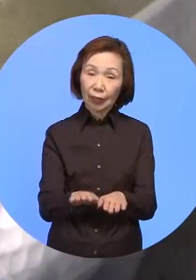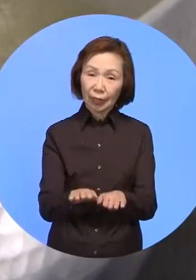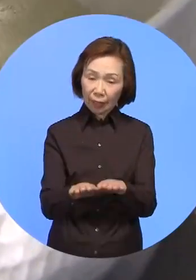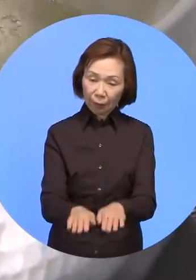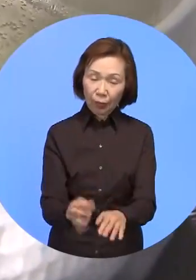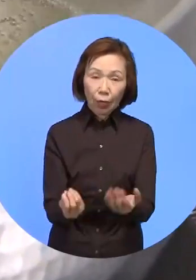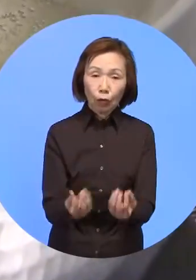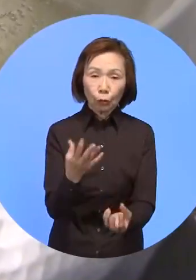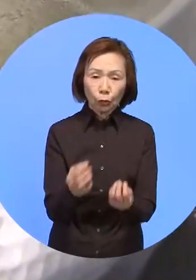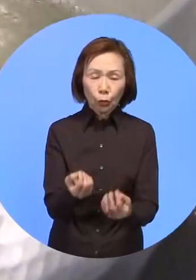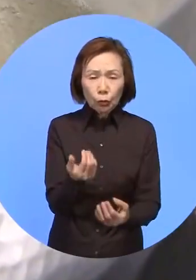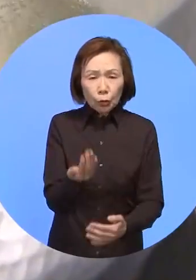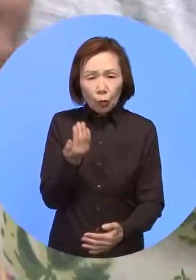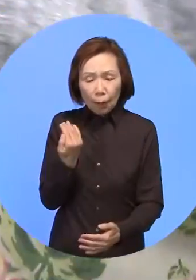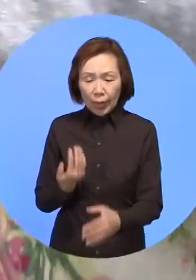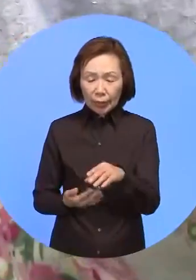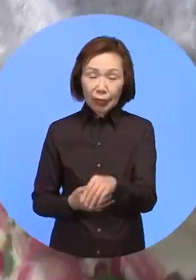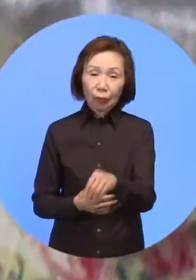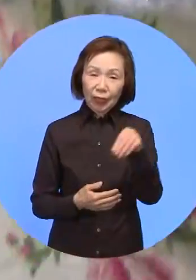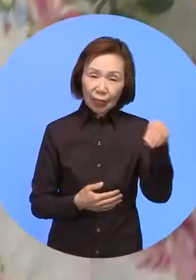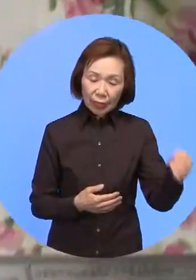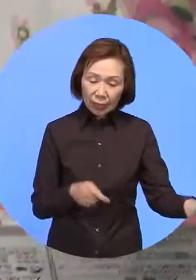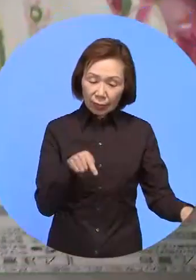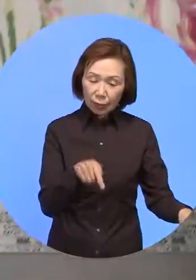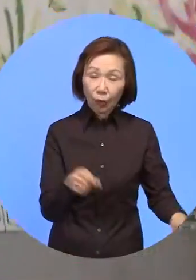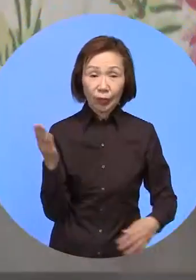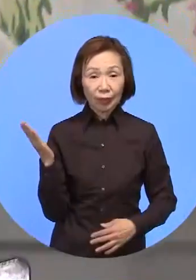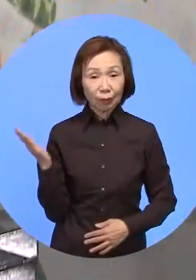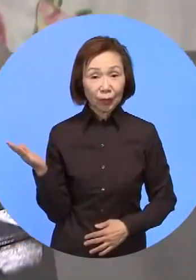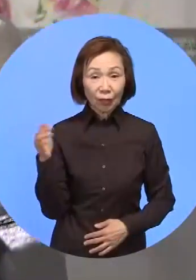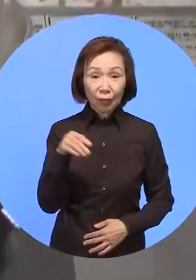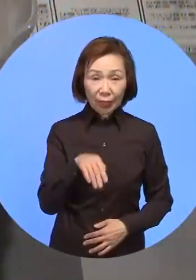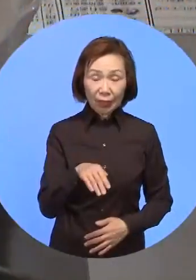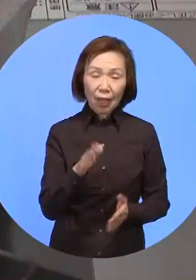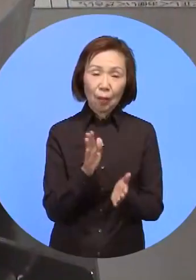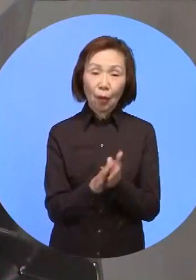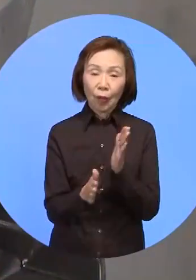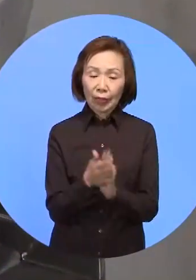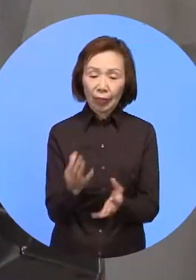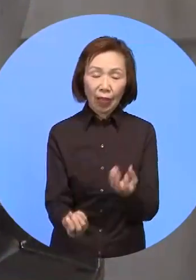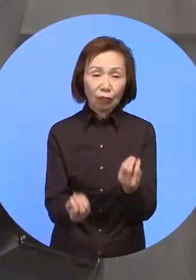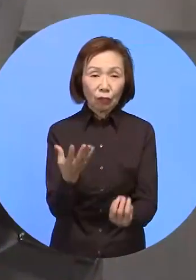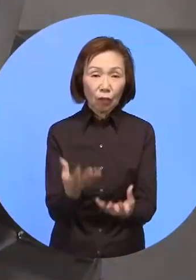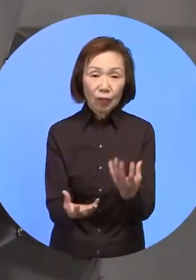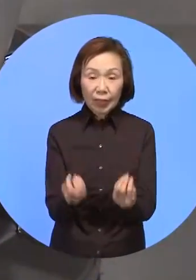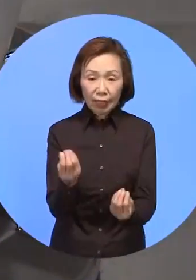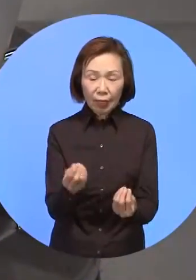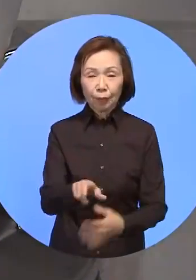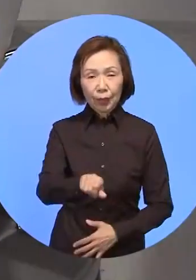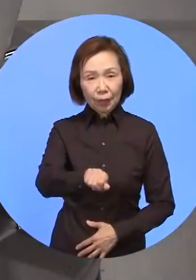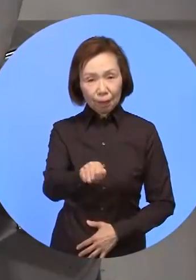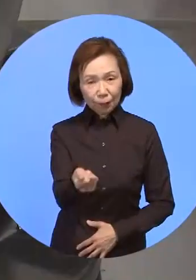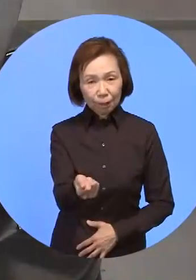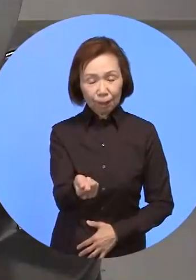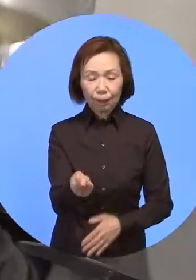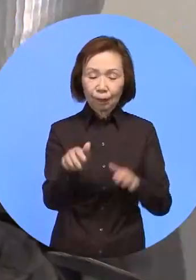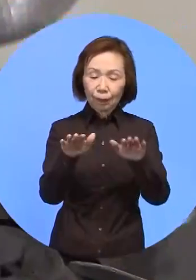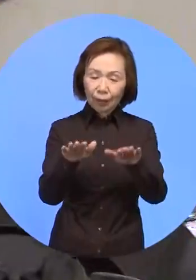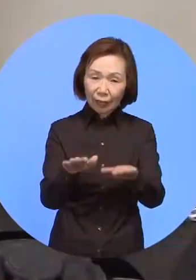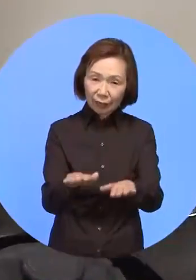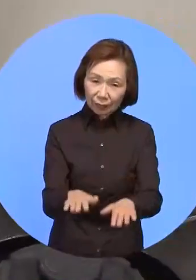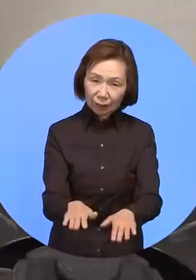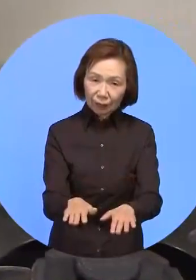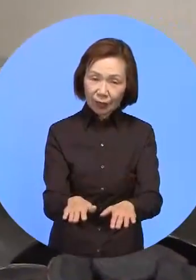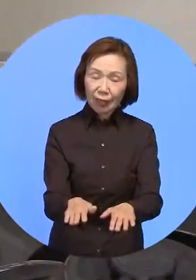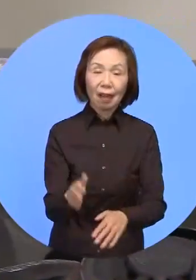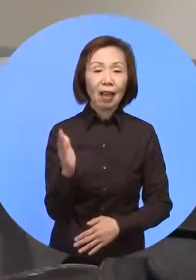に取り出します。そこへ花かつおを入れ再び沸騰させた後、火を止め花かつおが沈んだら